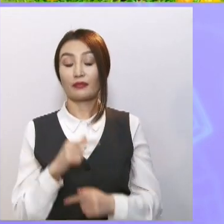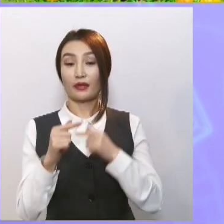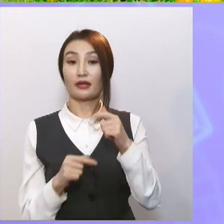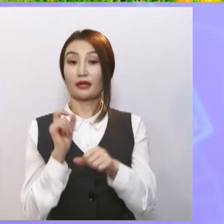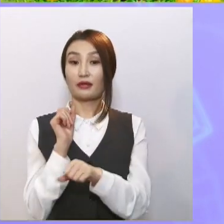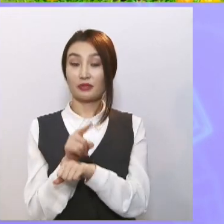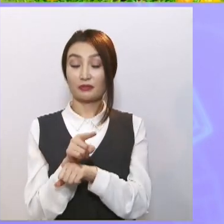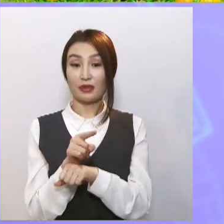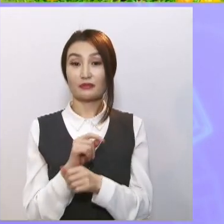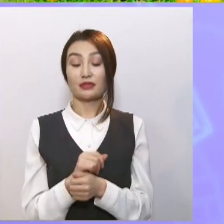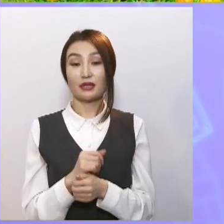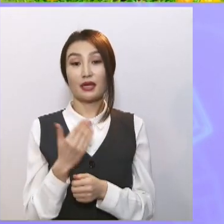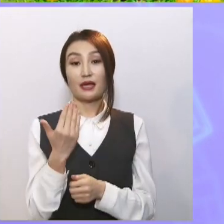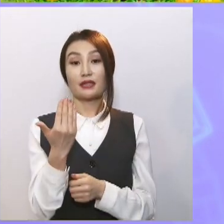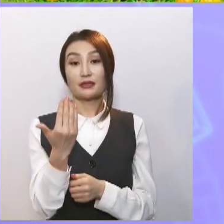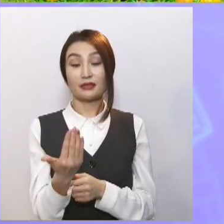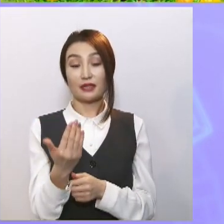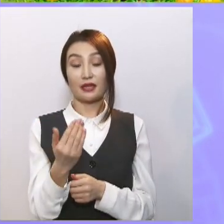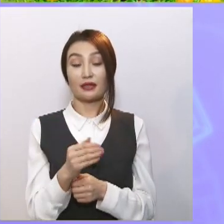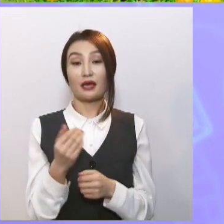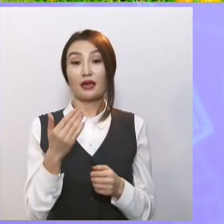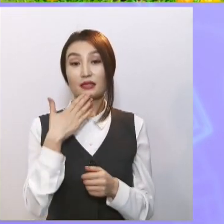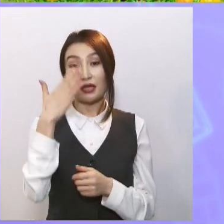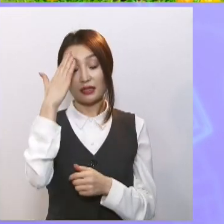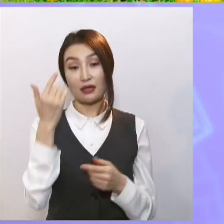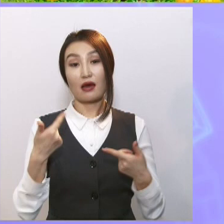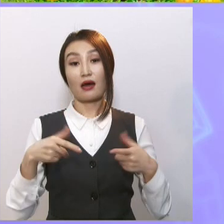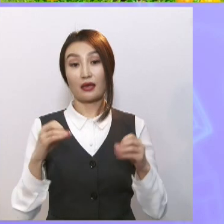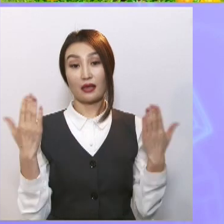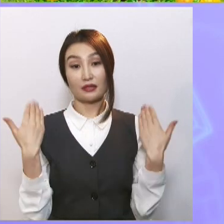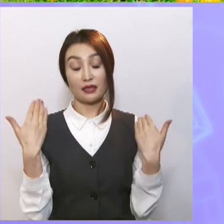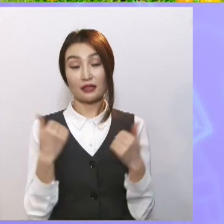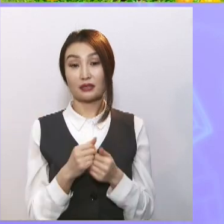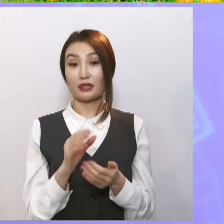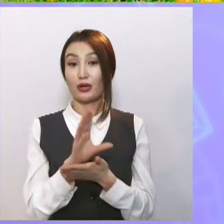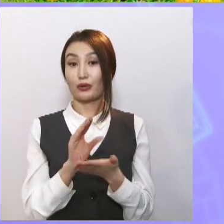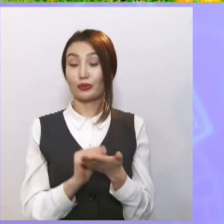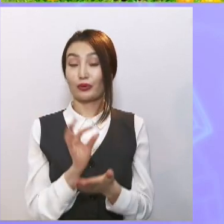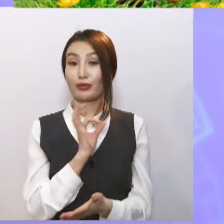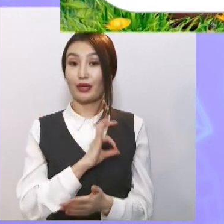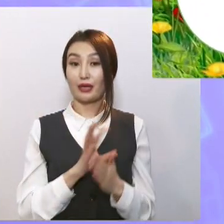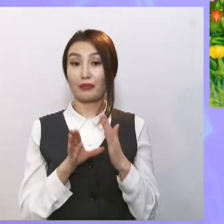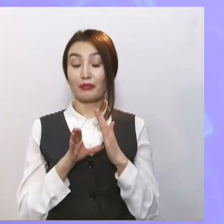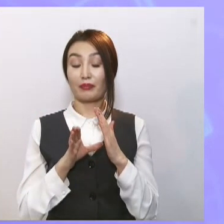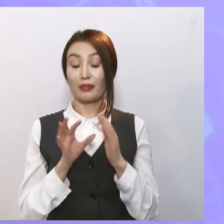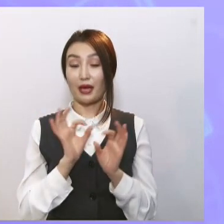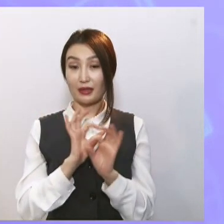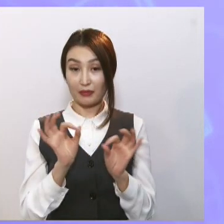Кийинки тапшырмабыз, сен жайында кайда эс аласың? Үлгүгө таянып айтып бергиле.